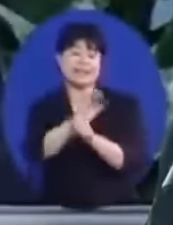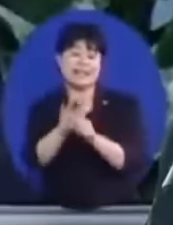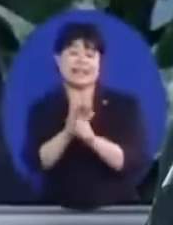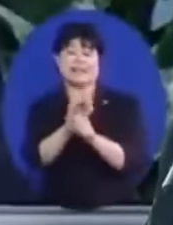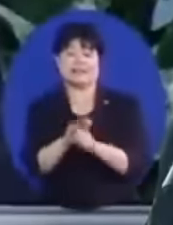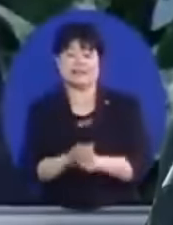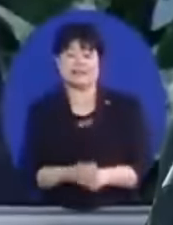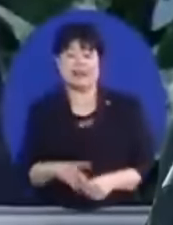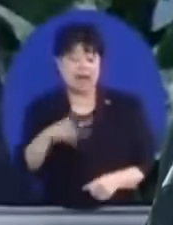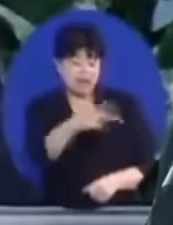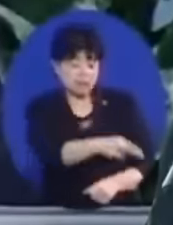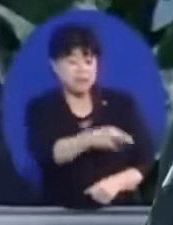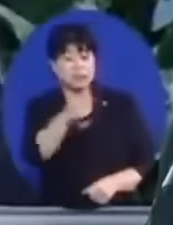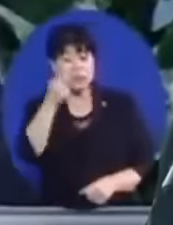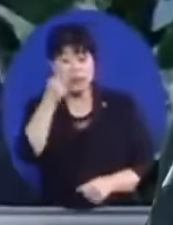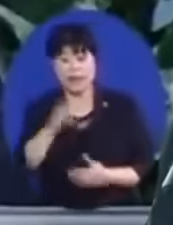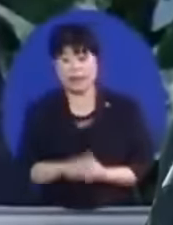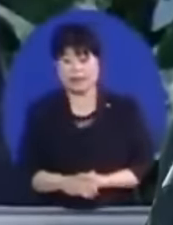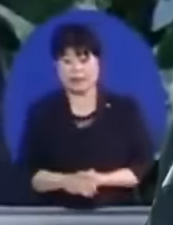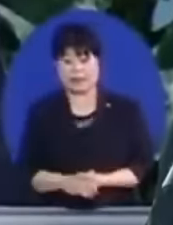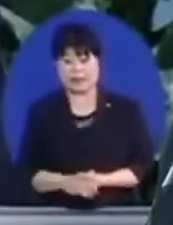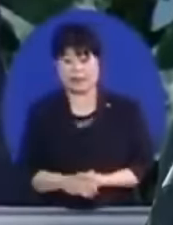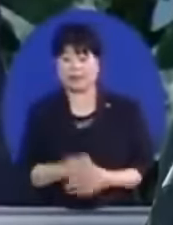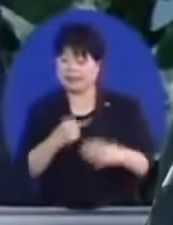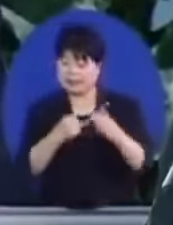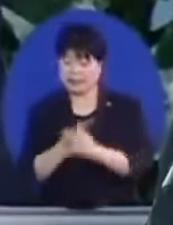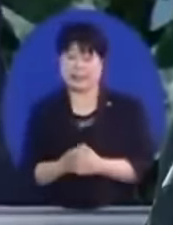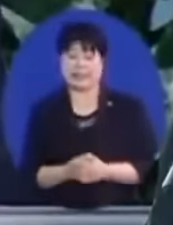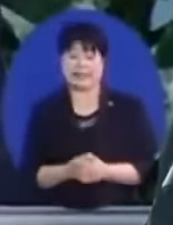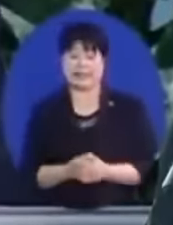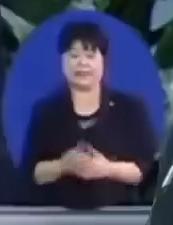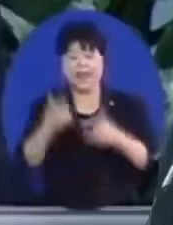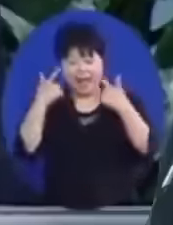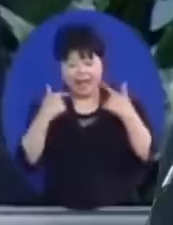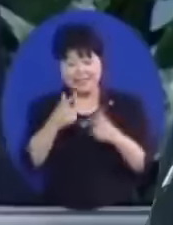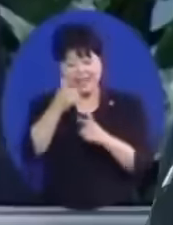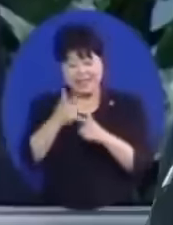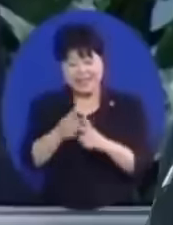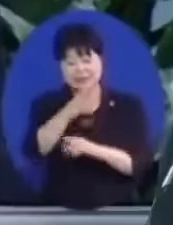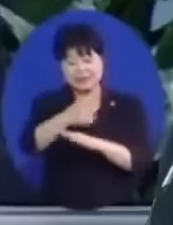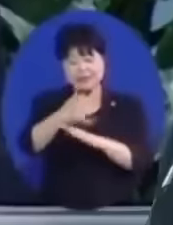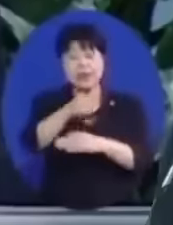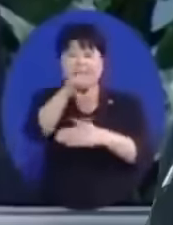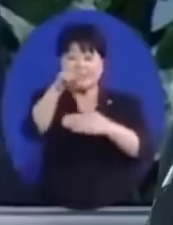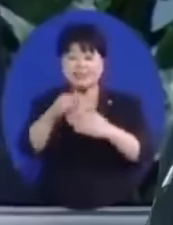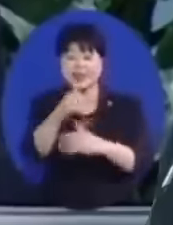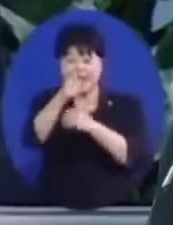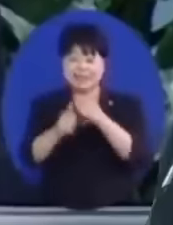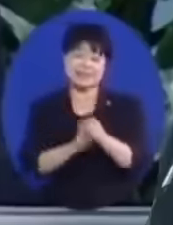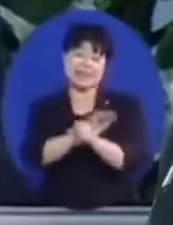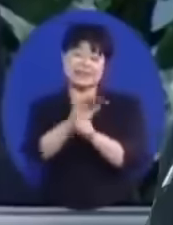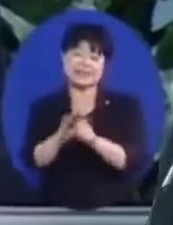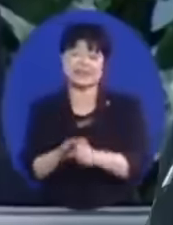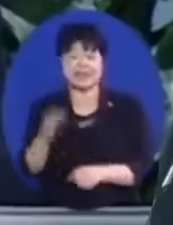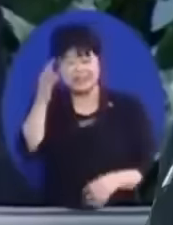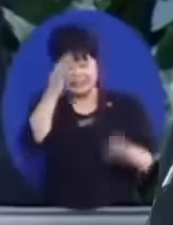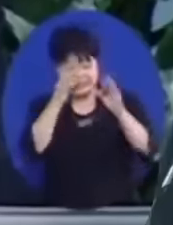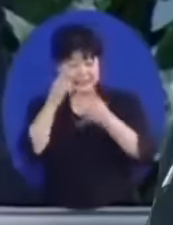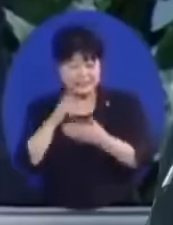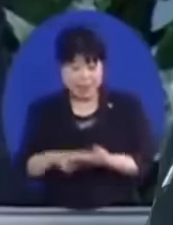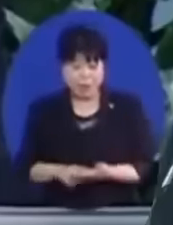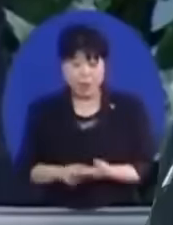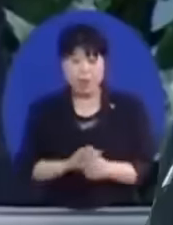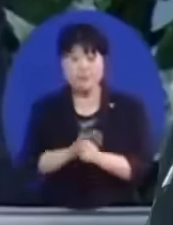사랑에서 우리를 끊을 자가 없는 것입니다. 그러므로 우리가 항상 예수 그리스도 안에서 하나님의 사랑을 찾고